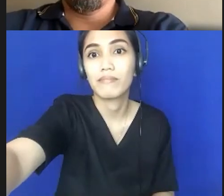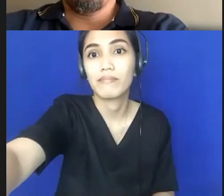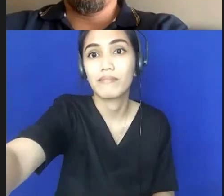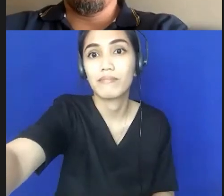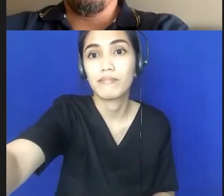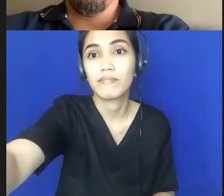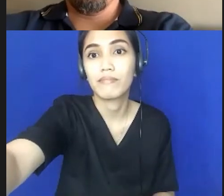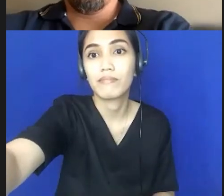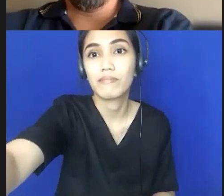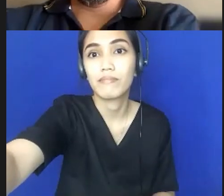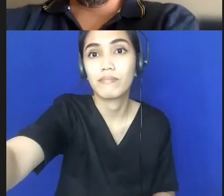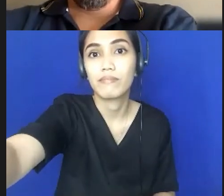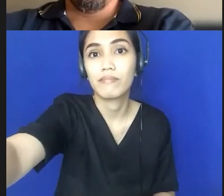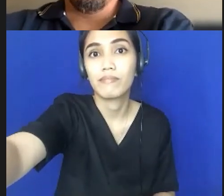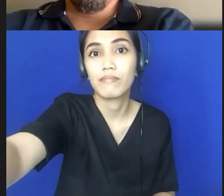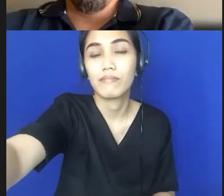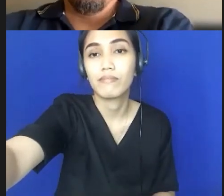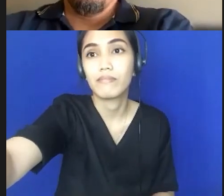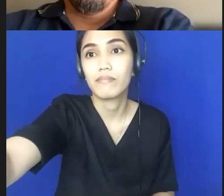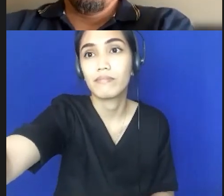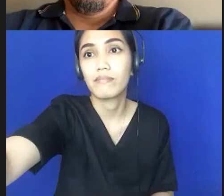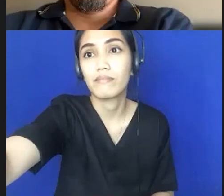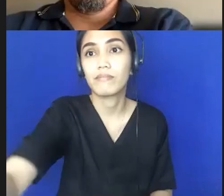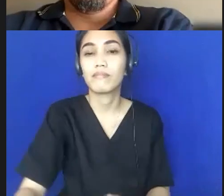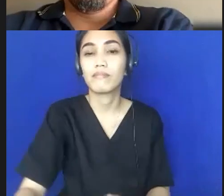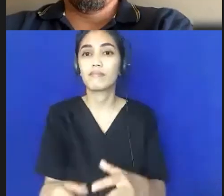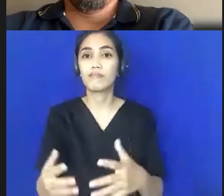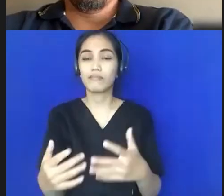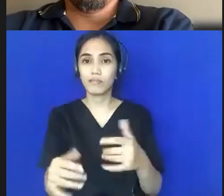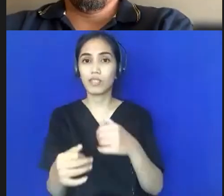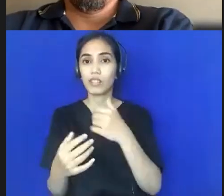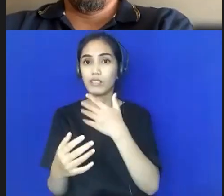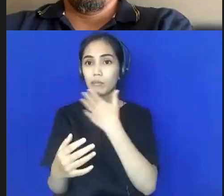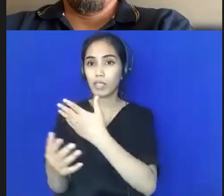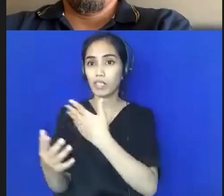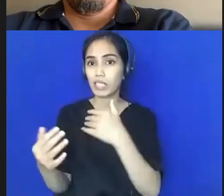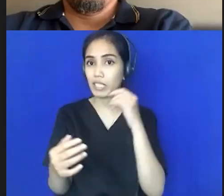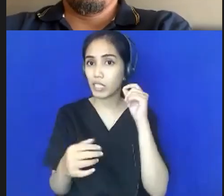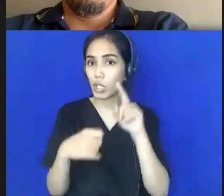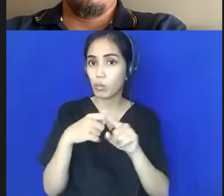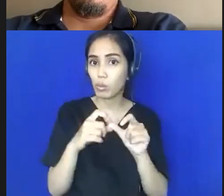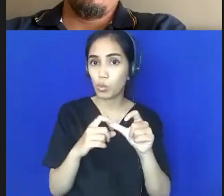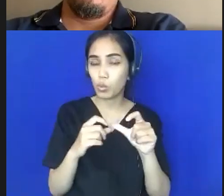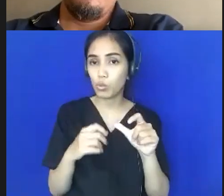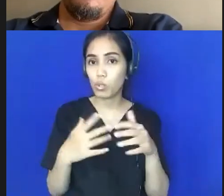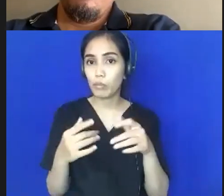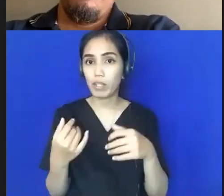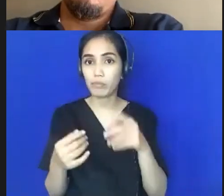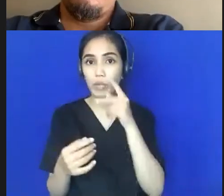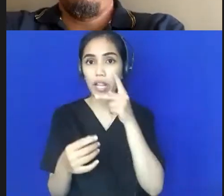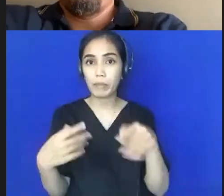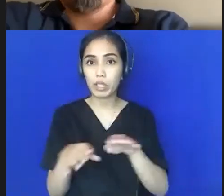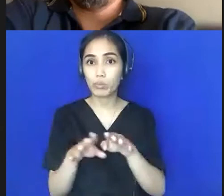Terima kasih. Amin, amin. Terima kasih Ibu Pro. Ibu Kus, mungkin mau sepatah dua kalimat.